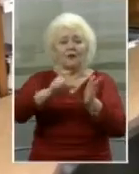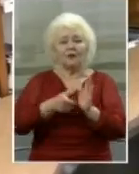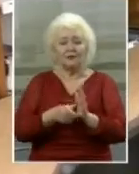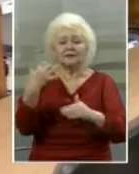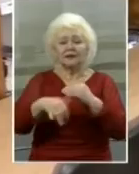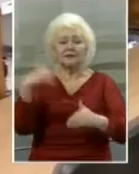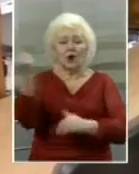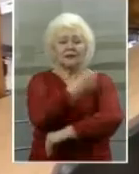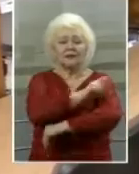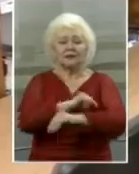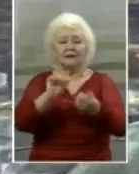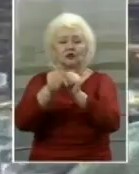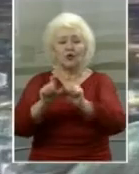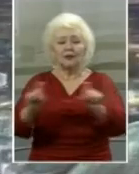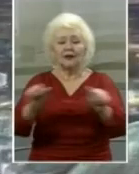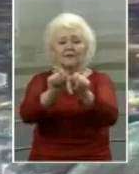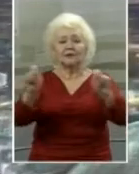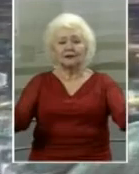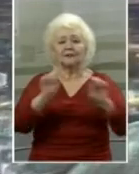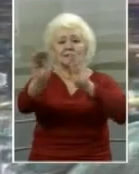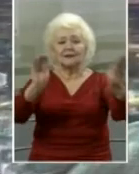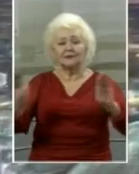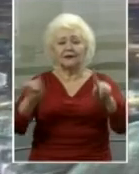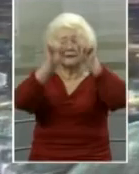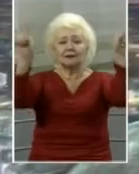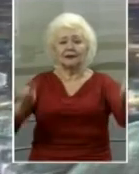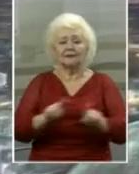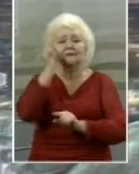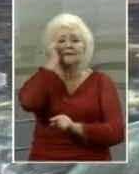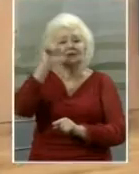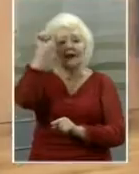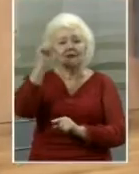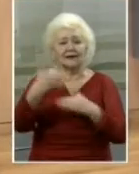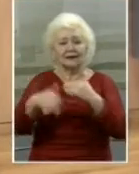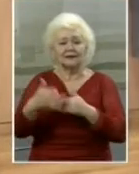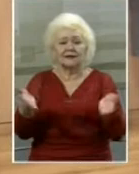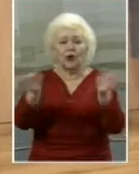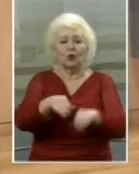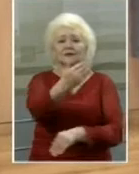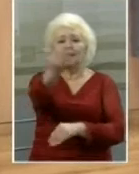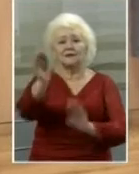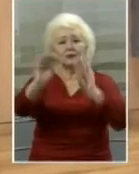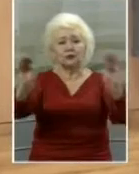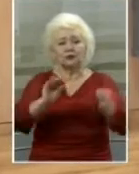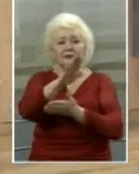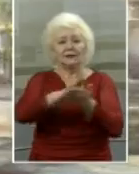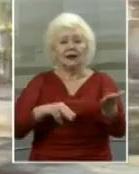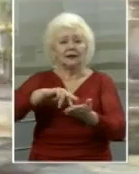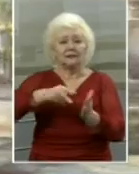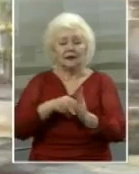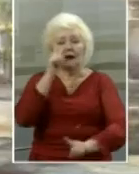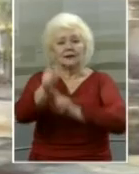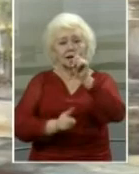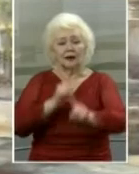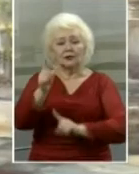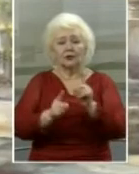Херсонської обласної медичної бібліотеки відкрилася виставка. На картинах – Старий Херсон. Це остання тут виставка. Далі за планами –